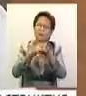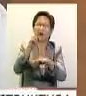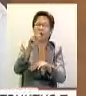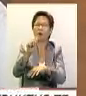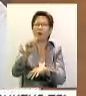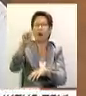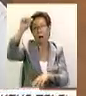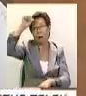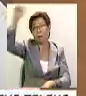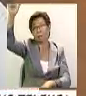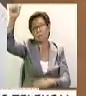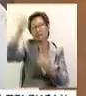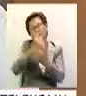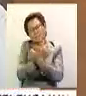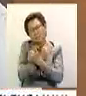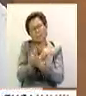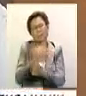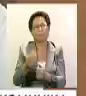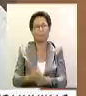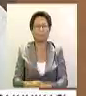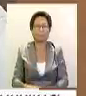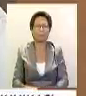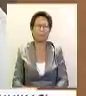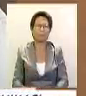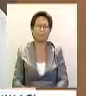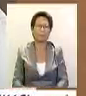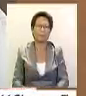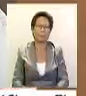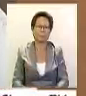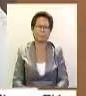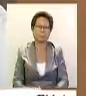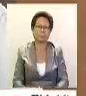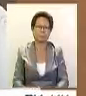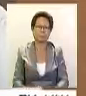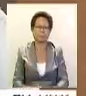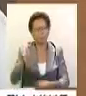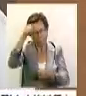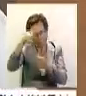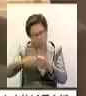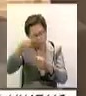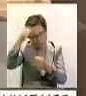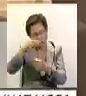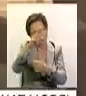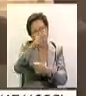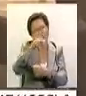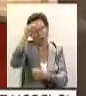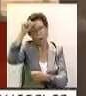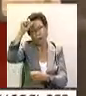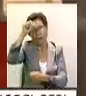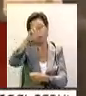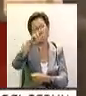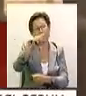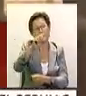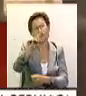dan juga membesarkan ataupun apa orang kata memperingati Rasulullah. Kita boleh lihat